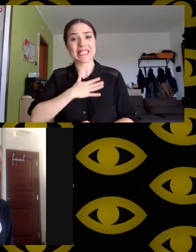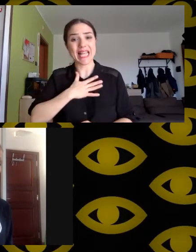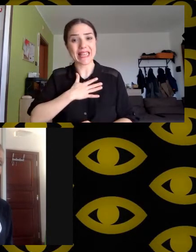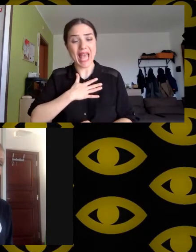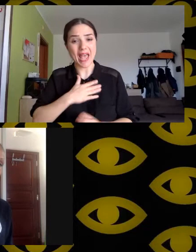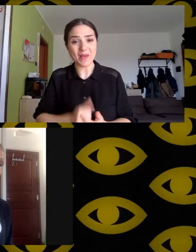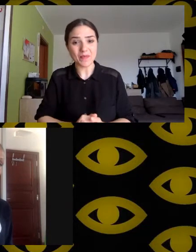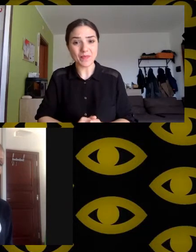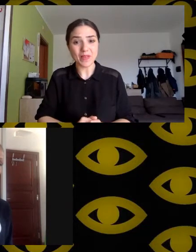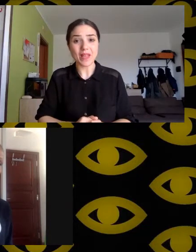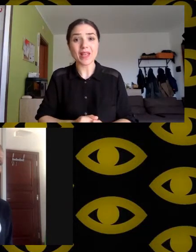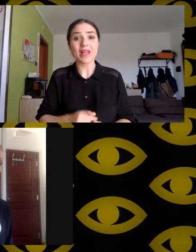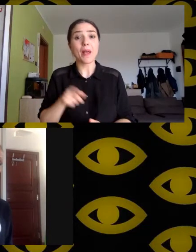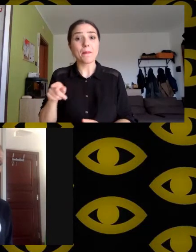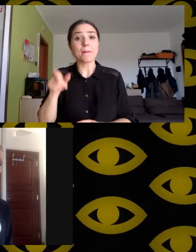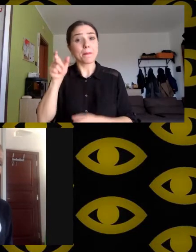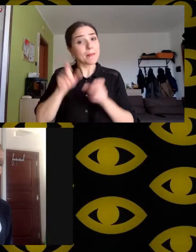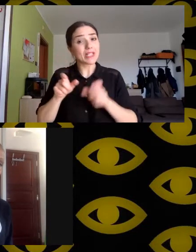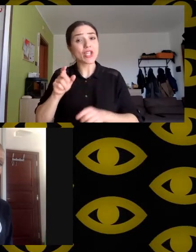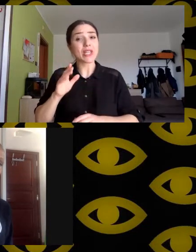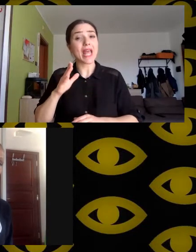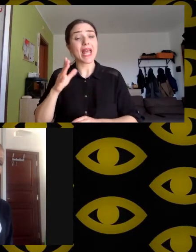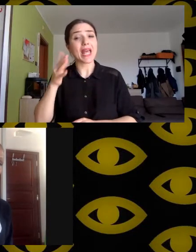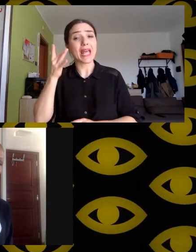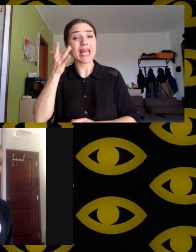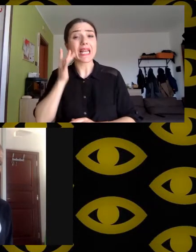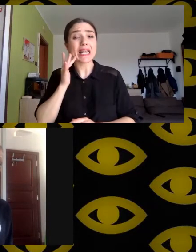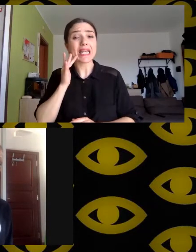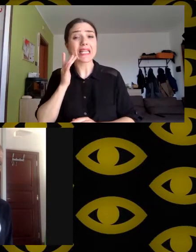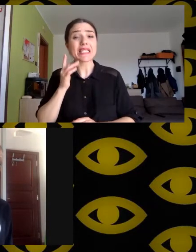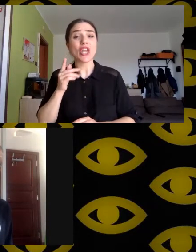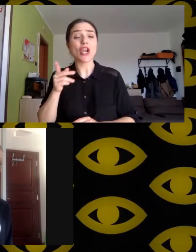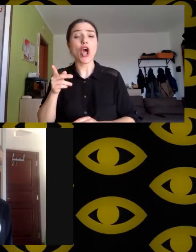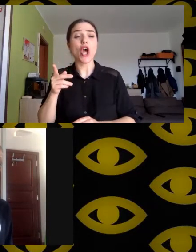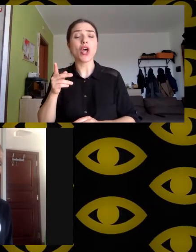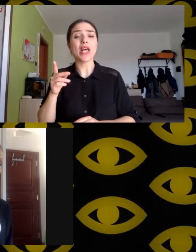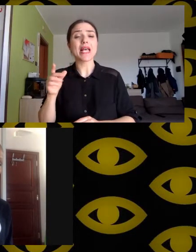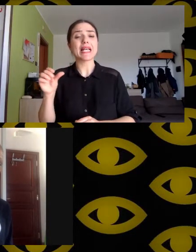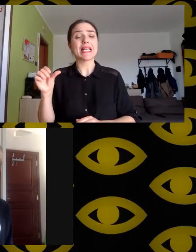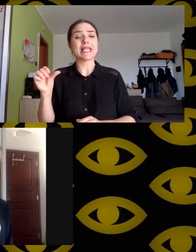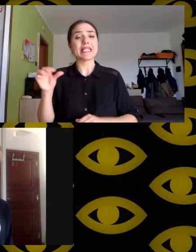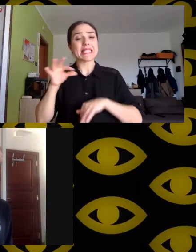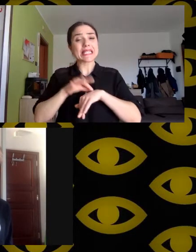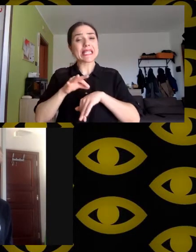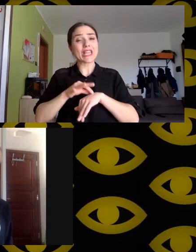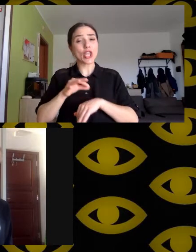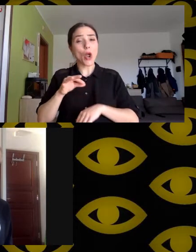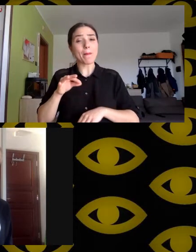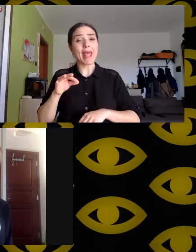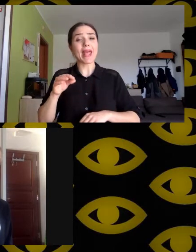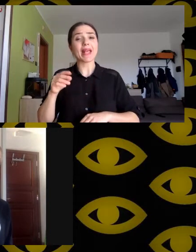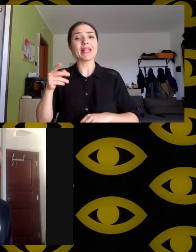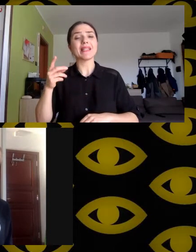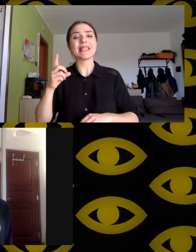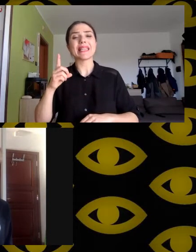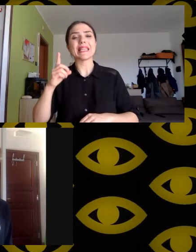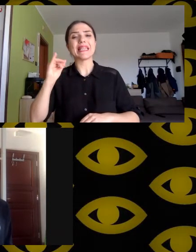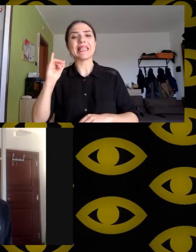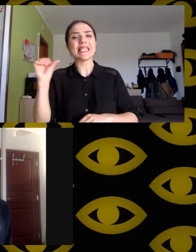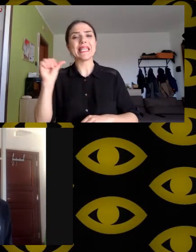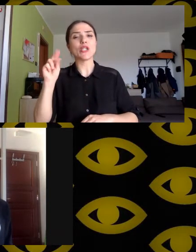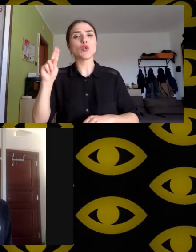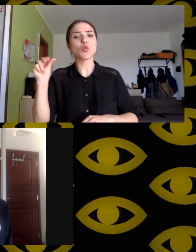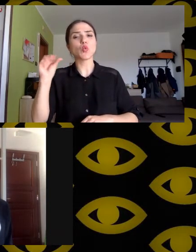che si chiama scientificamente la sindrome da disuso. Lo stare fermi porterebbe questi anziani a morire anche più in fretta. Quindi noi